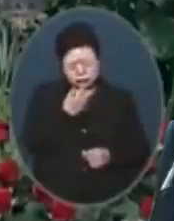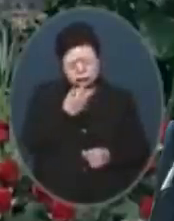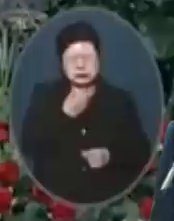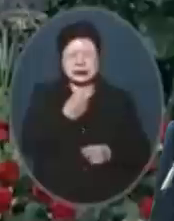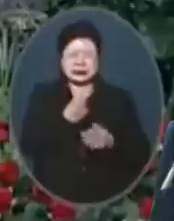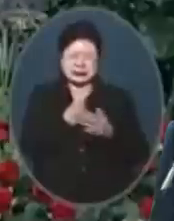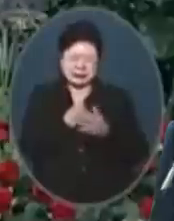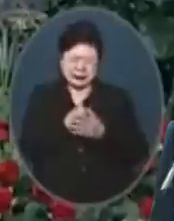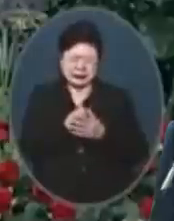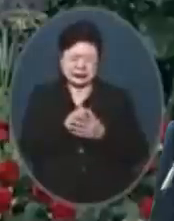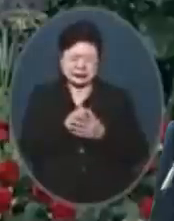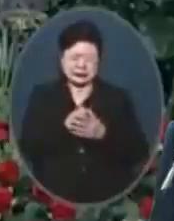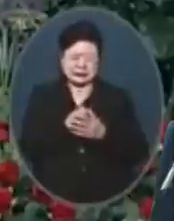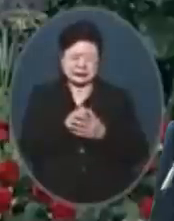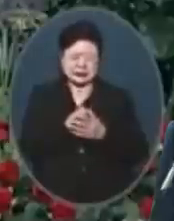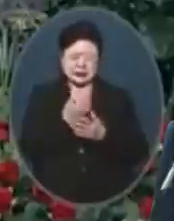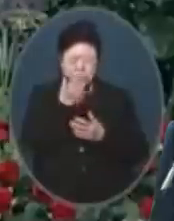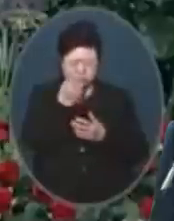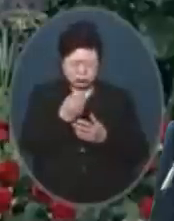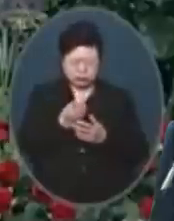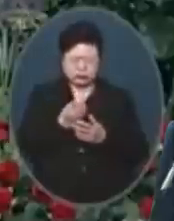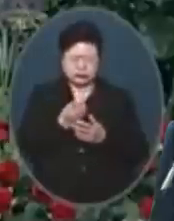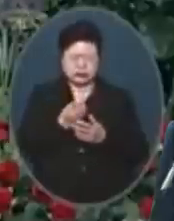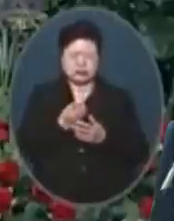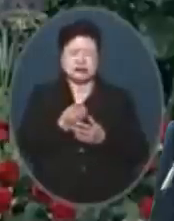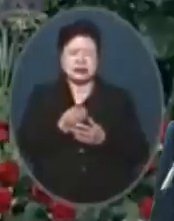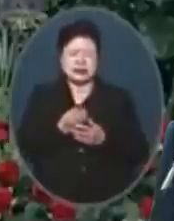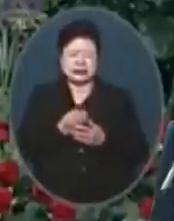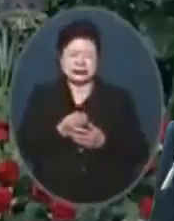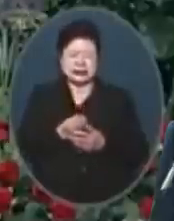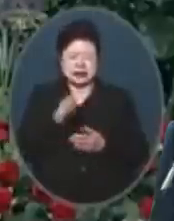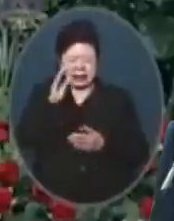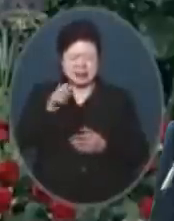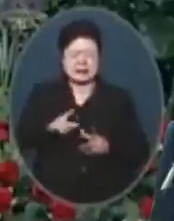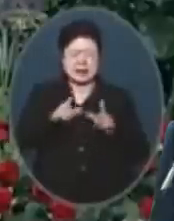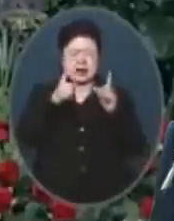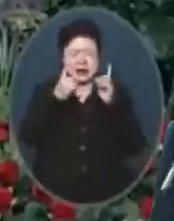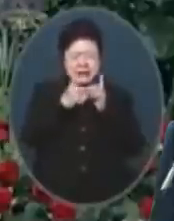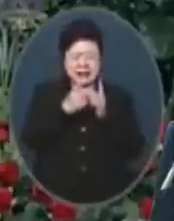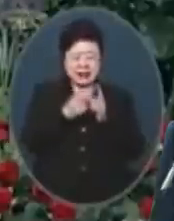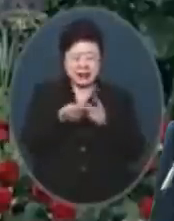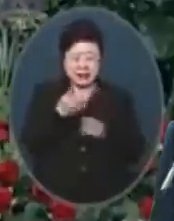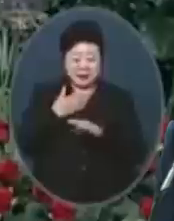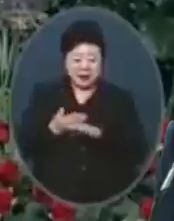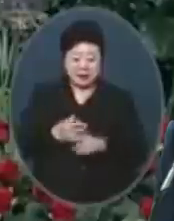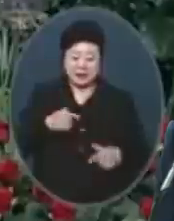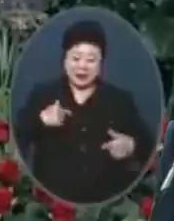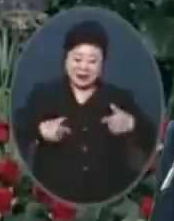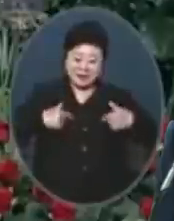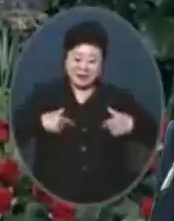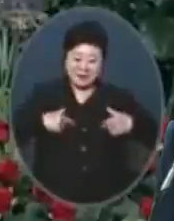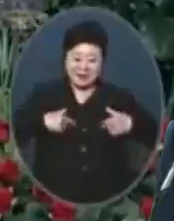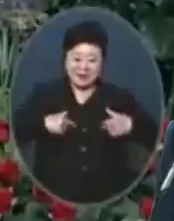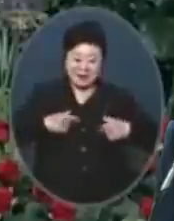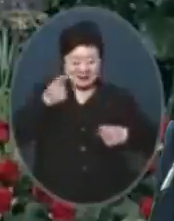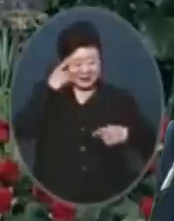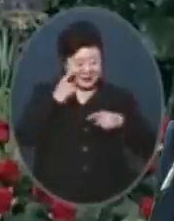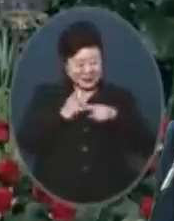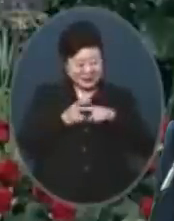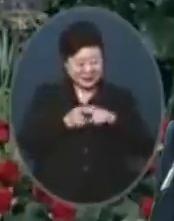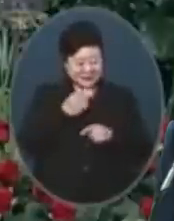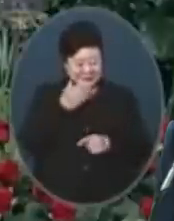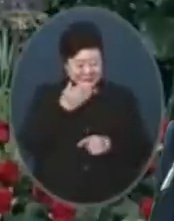때문에 우울한 앞날의 결과를 가져옵니다. 반면 기쁘고 긍정적인 사람은 늘 좋은